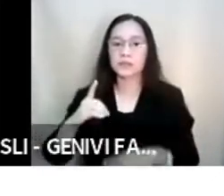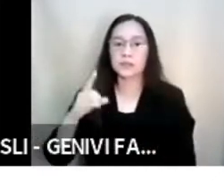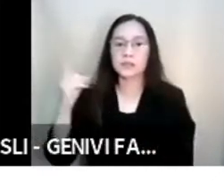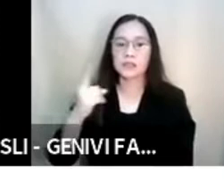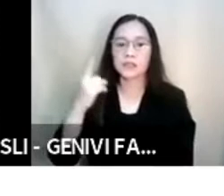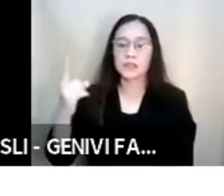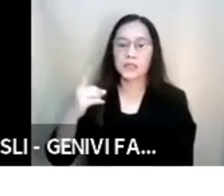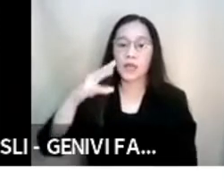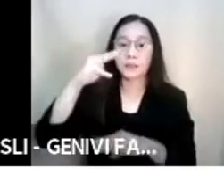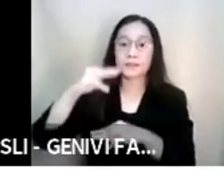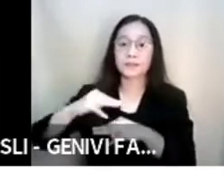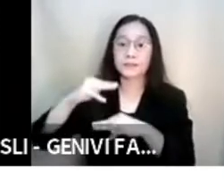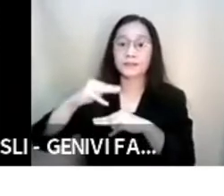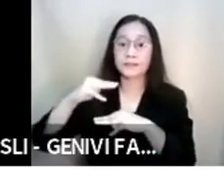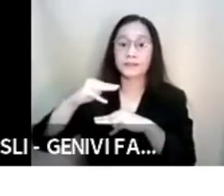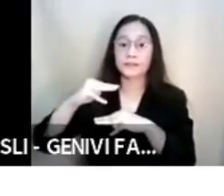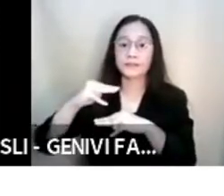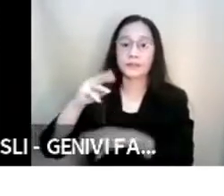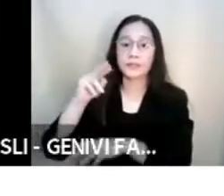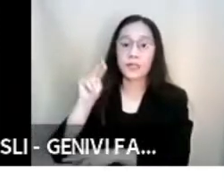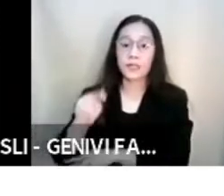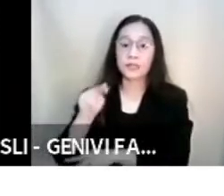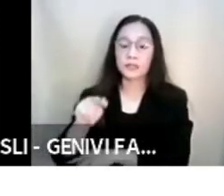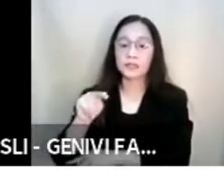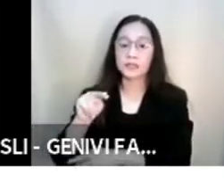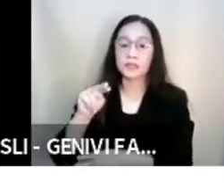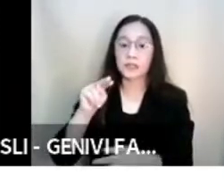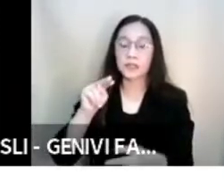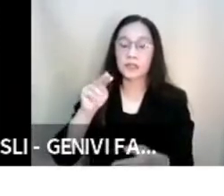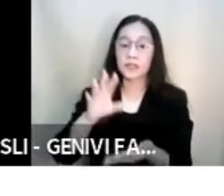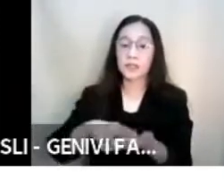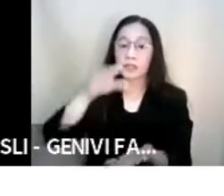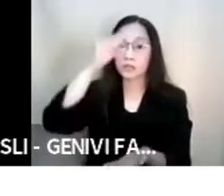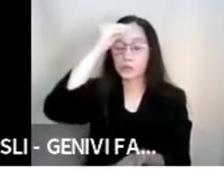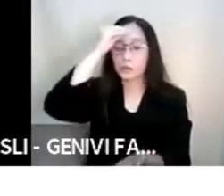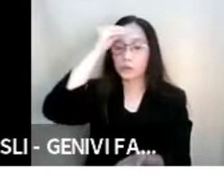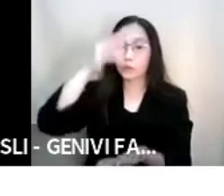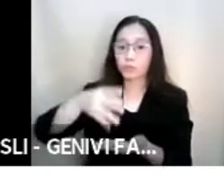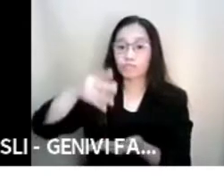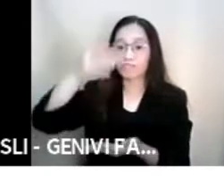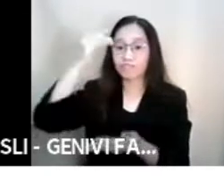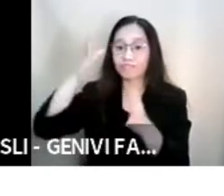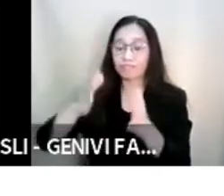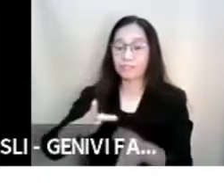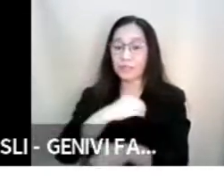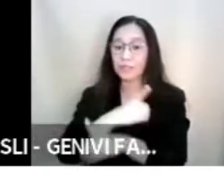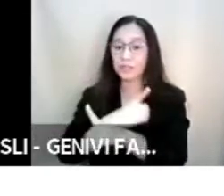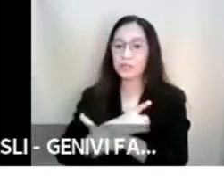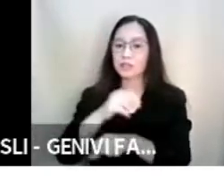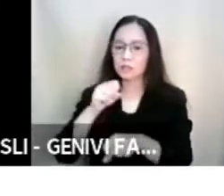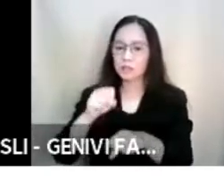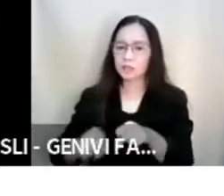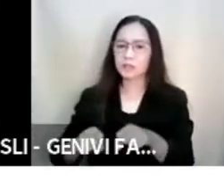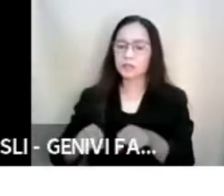minimum na kailangan matutunan ng ating mga learners with disability para mag-survive or para magamit